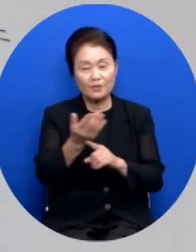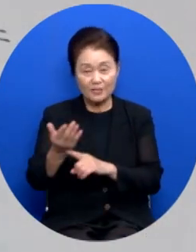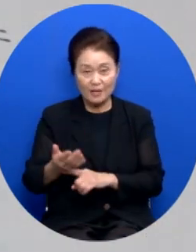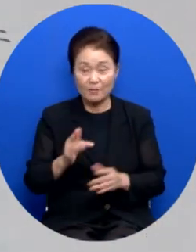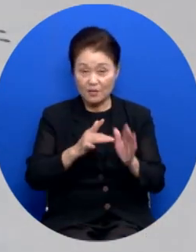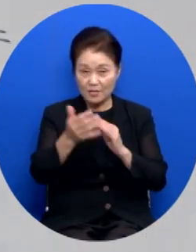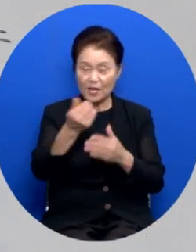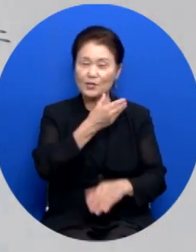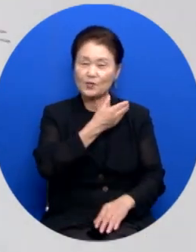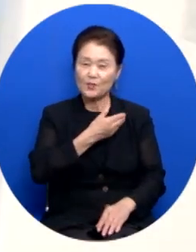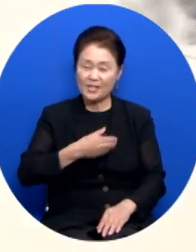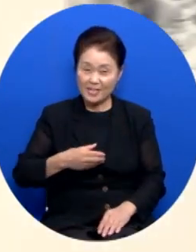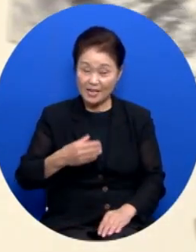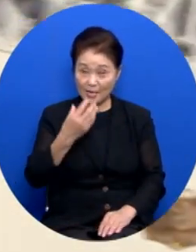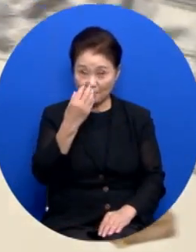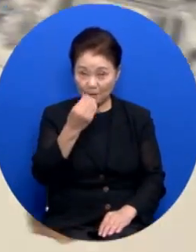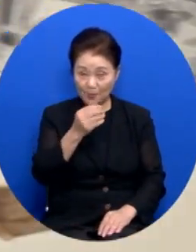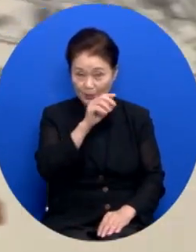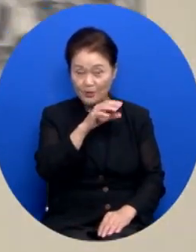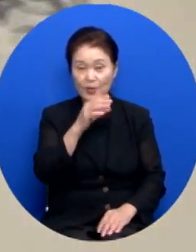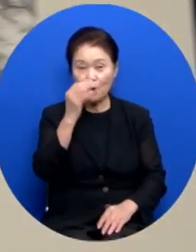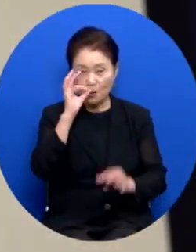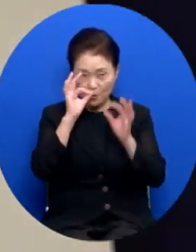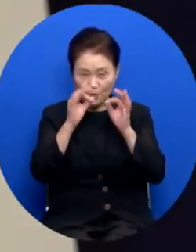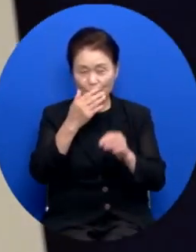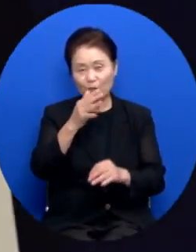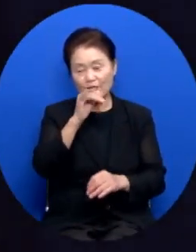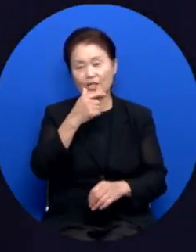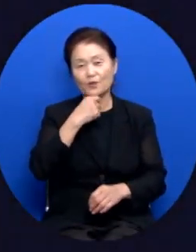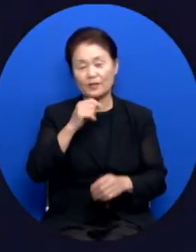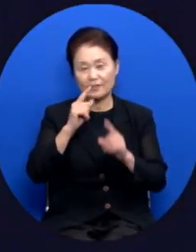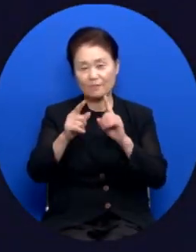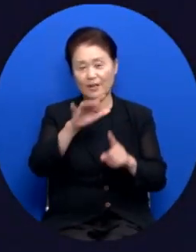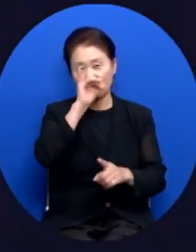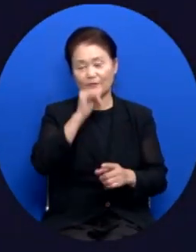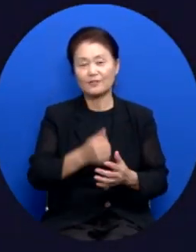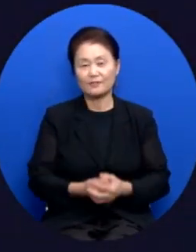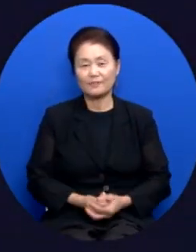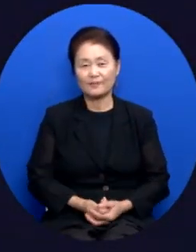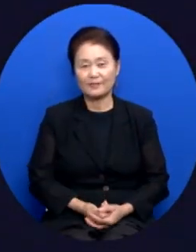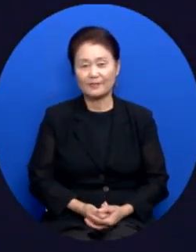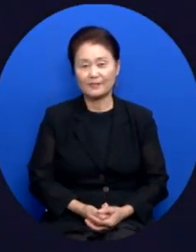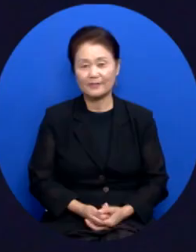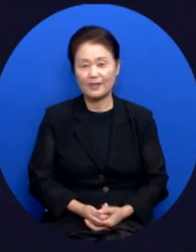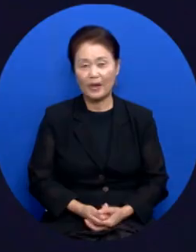바란다고 소망합니다. 지금까지 한 주간의 문화가 소식이었습니다.